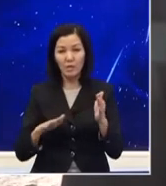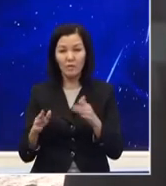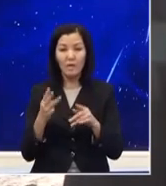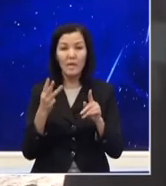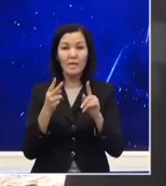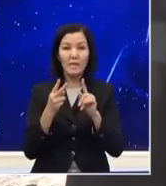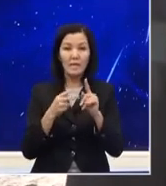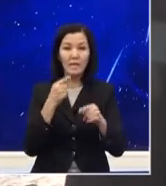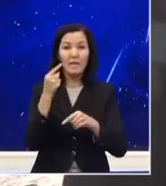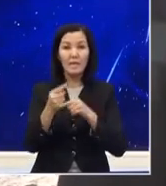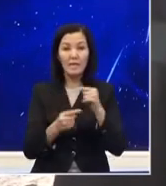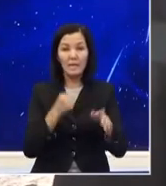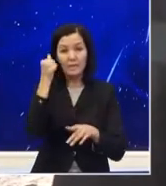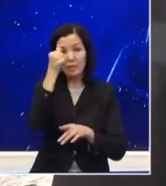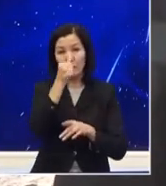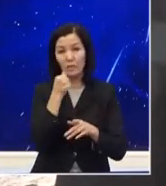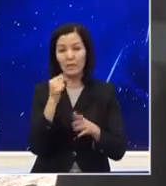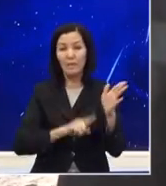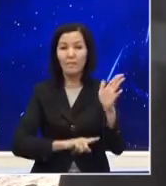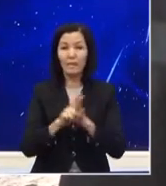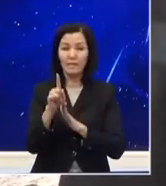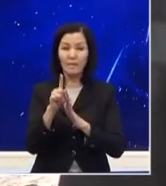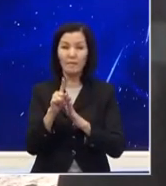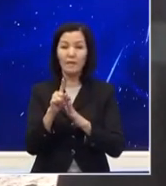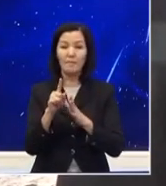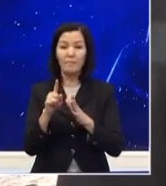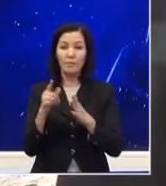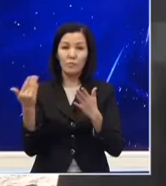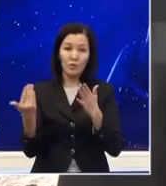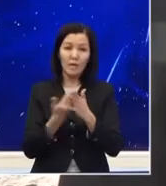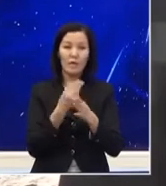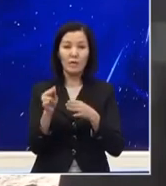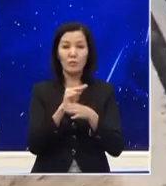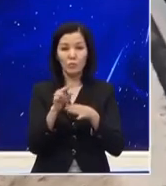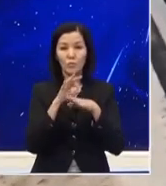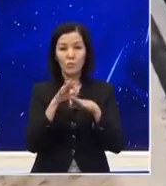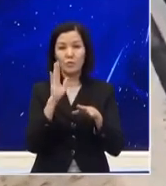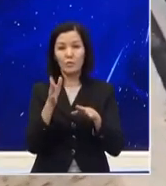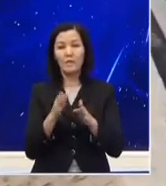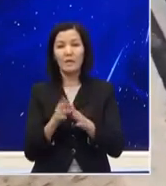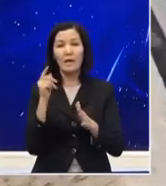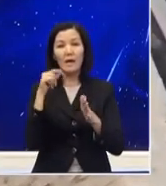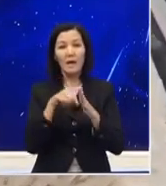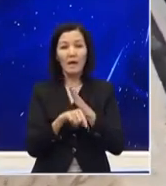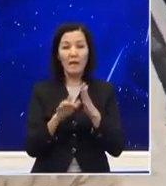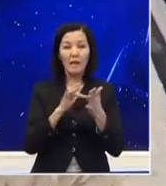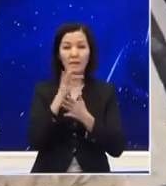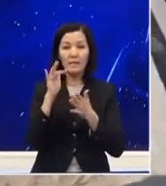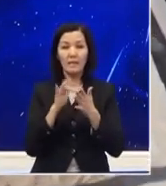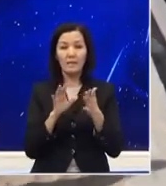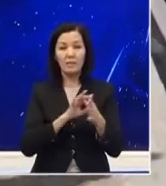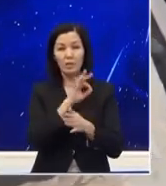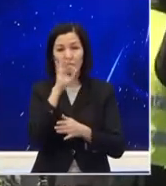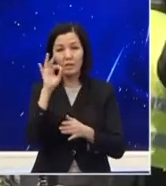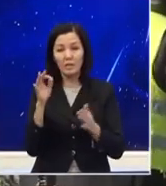2-ші уже кезекте, олар келесі жылдан бастап олардың да жаңағы абаттандыру жұмыстары жалғасады. Ал қаланың шығыс ықшам ауданында асфальт